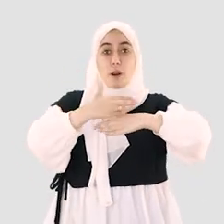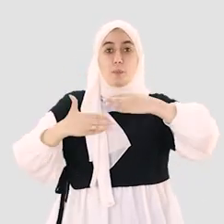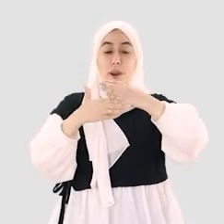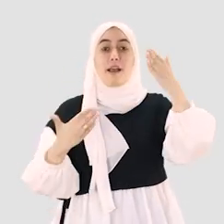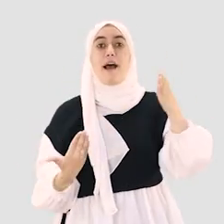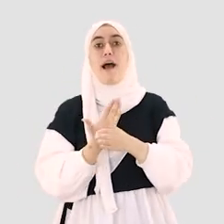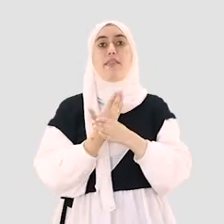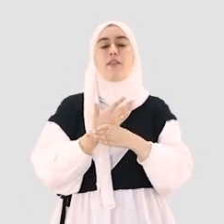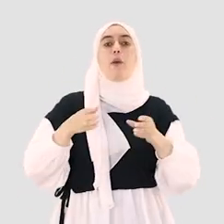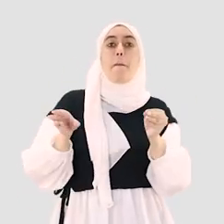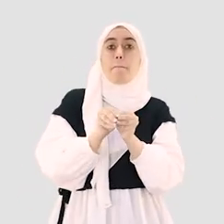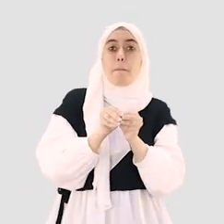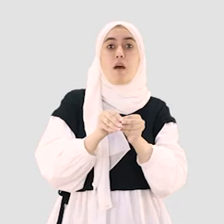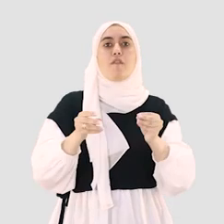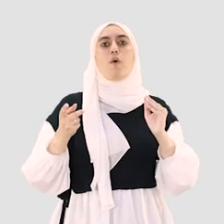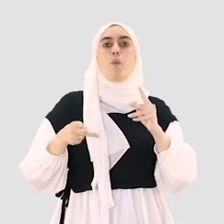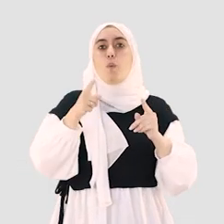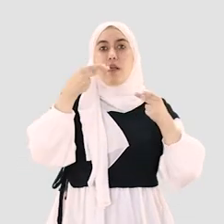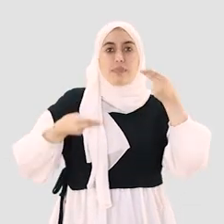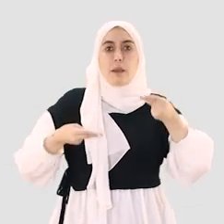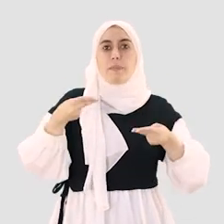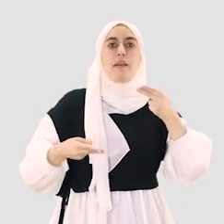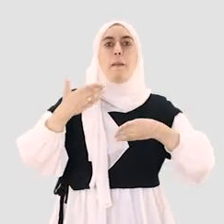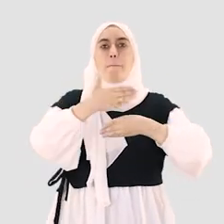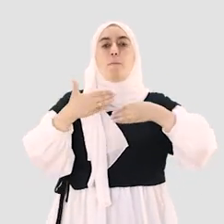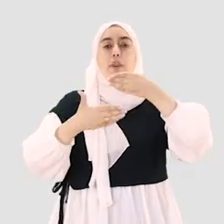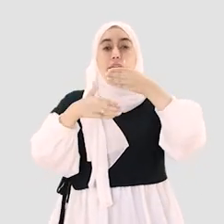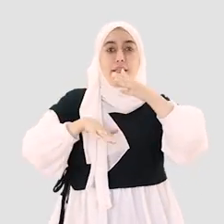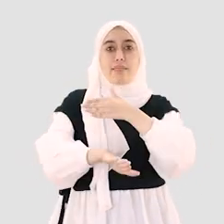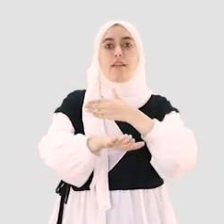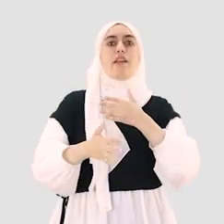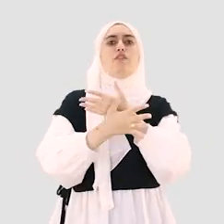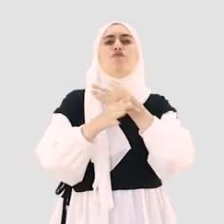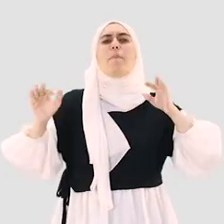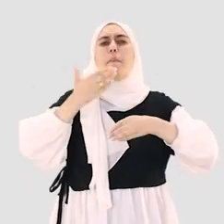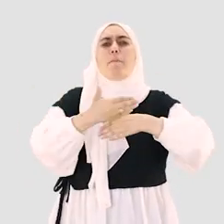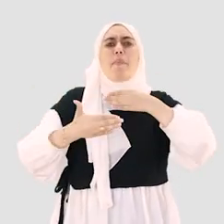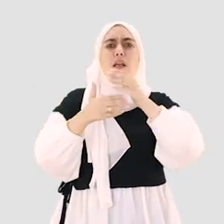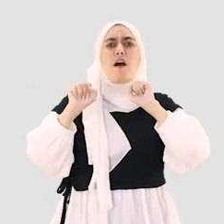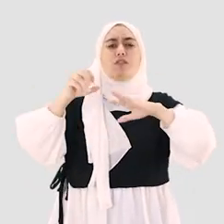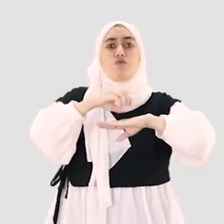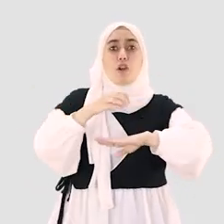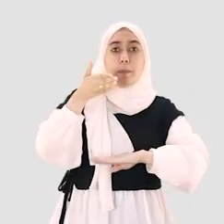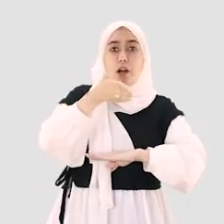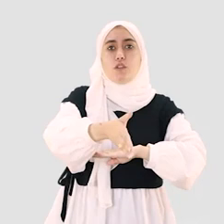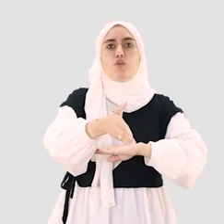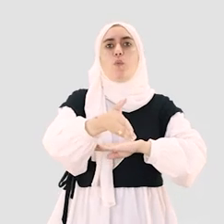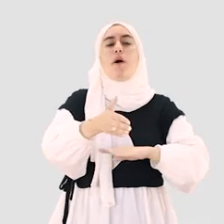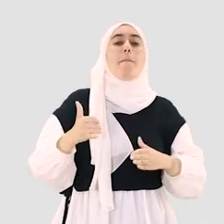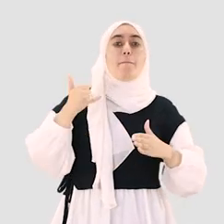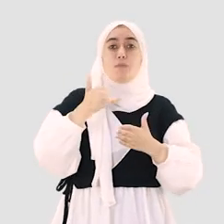الجامعه المستحدثه ومرافقها وتقييم وتهيئه البنيه التحتيه لجميع مباني الحرم الجامعي